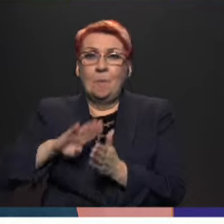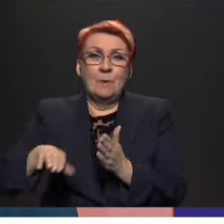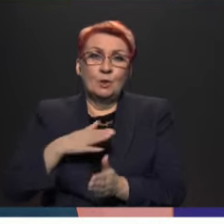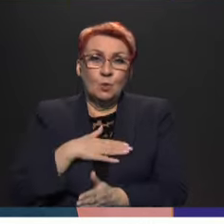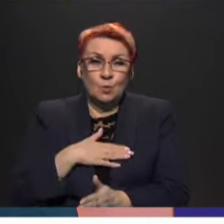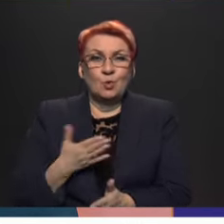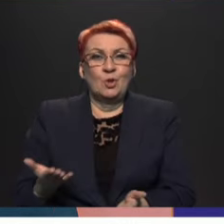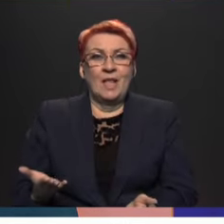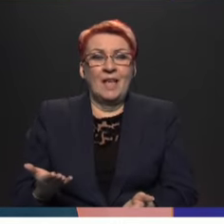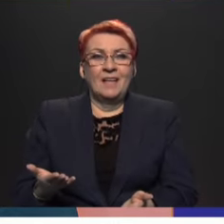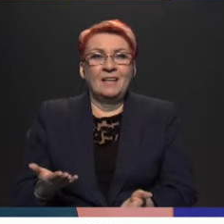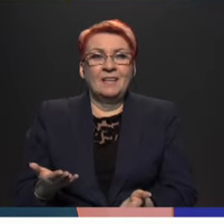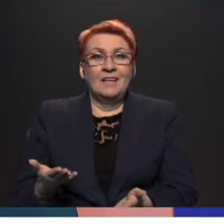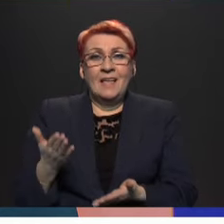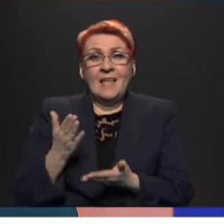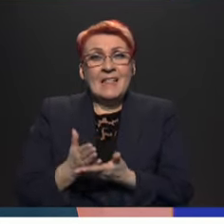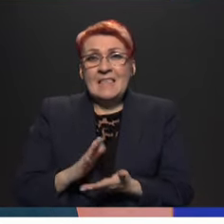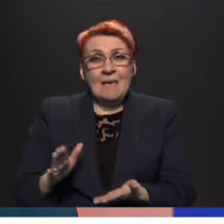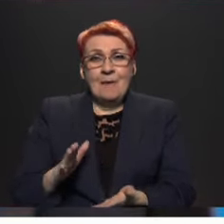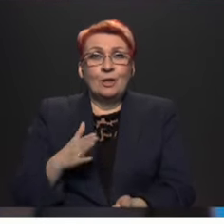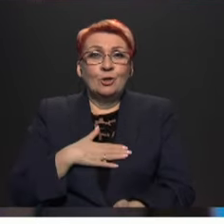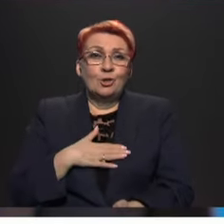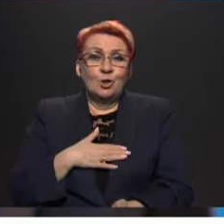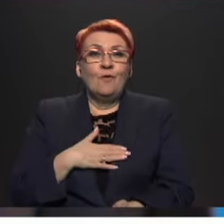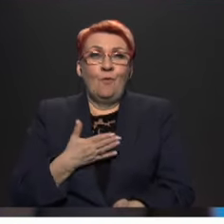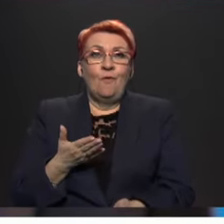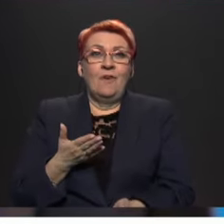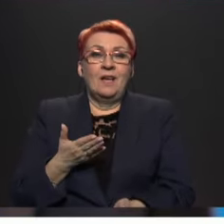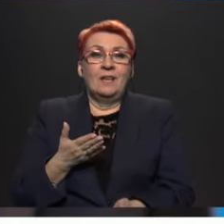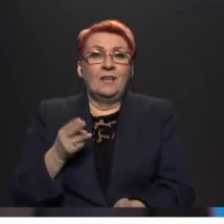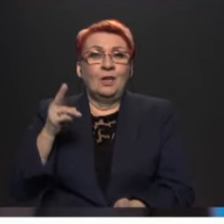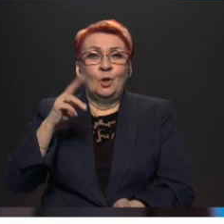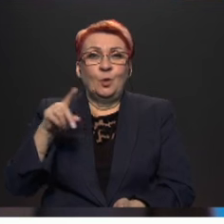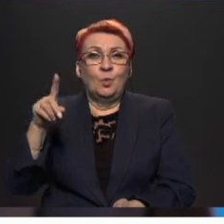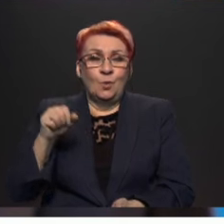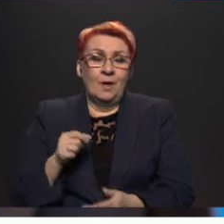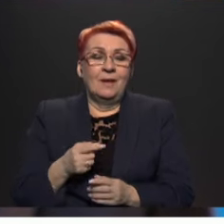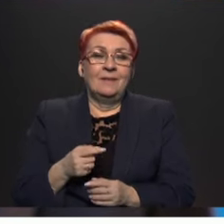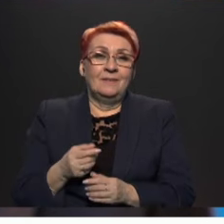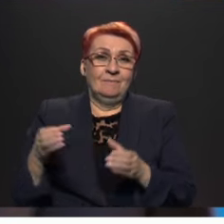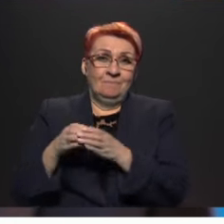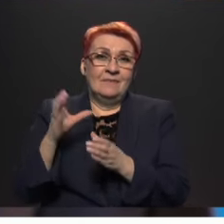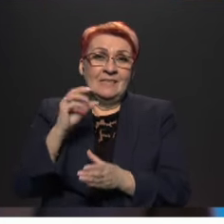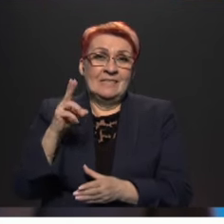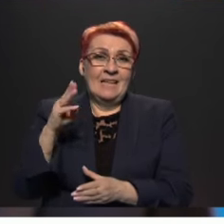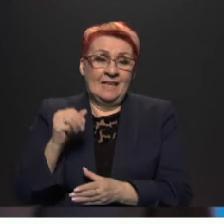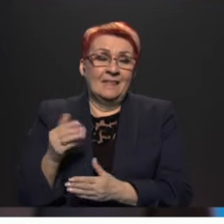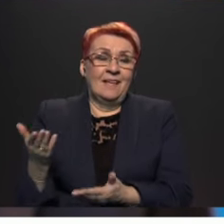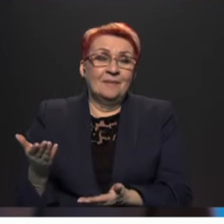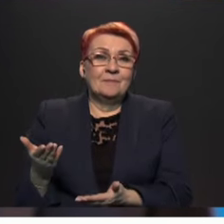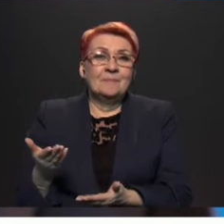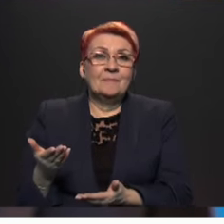не имеет живого духа, потому что она давным-давно